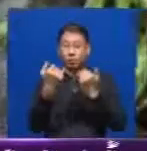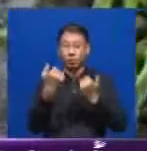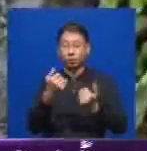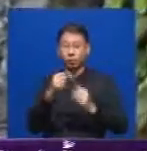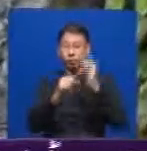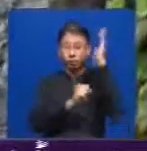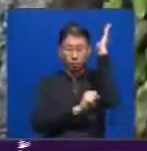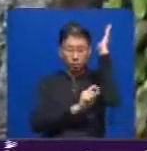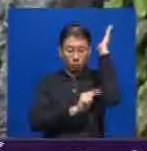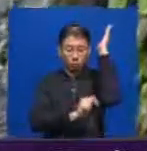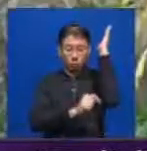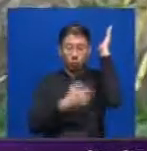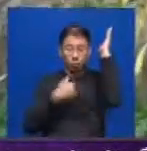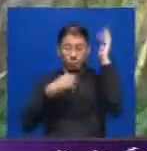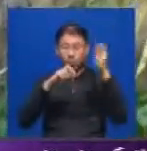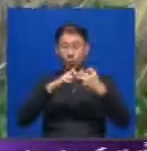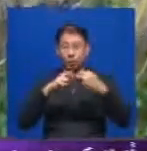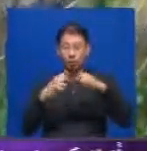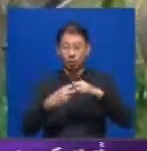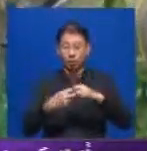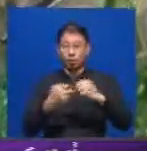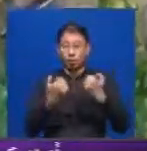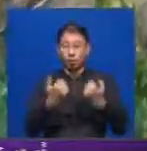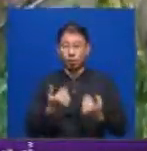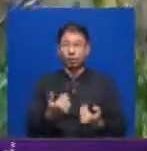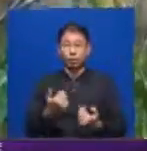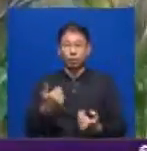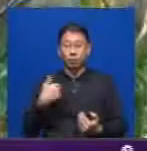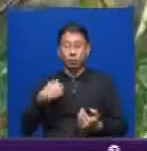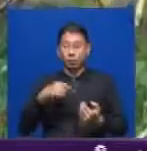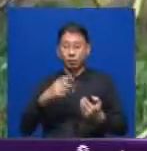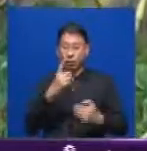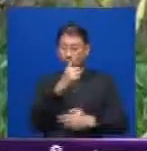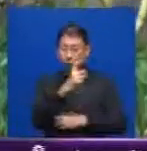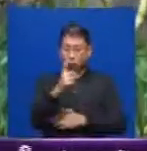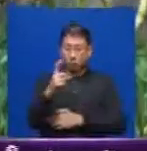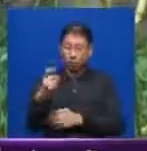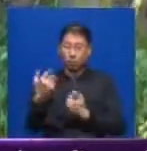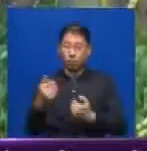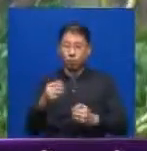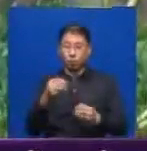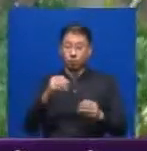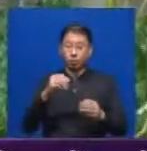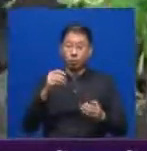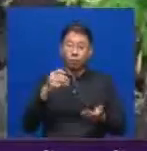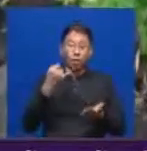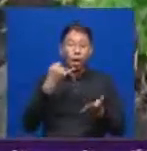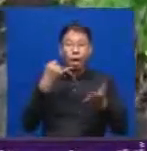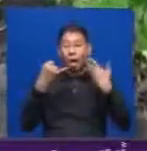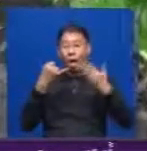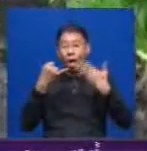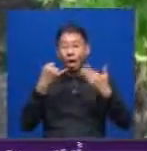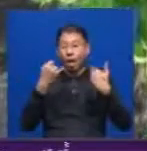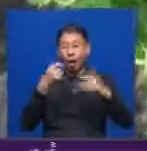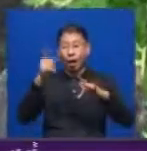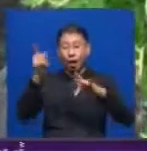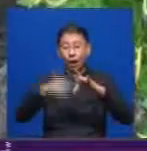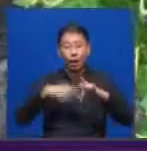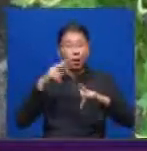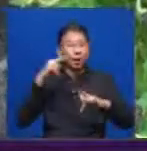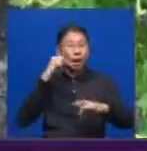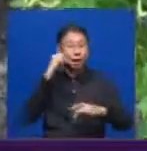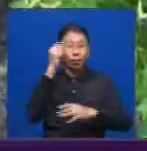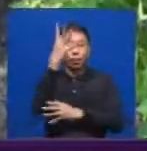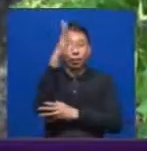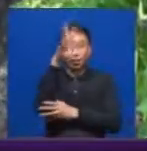เทศบาลตำบลคลองขุดอำเภอเมืองได้รับความเสียหายต้นพริกเกือบ 200ต้นเริ่มขาดน้ำยืนต้น